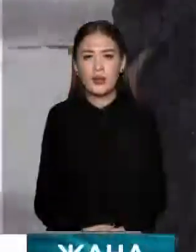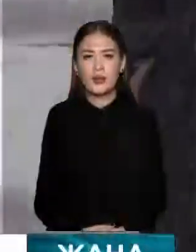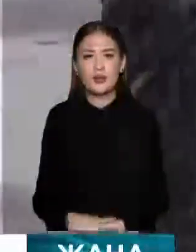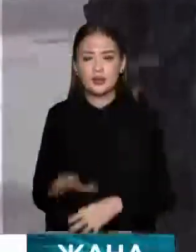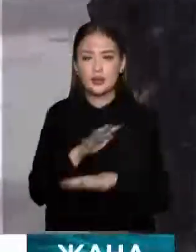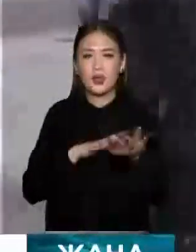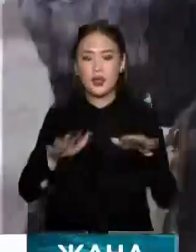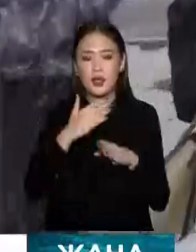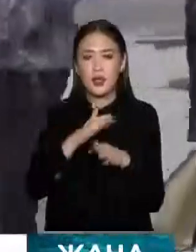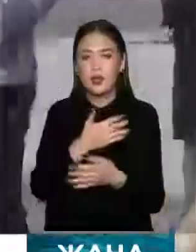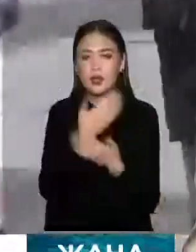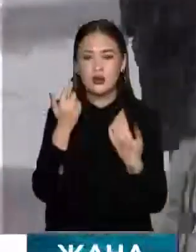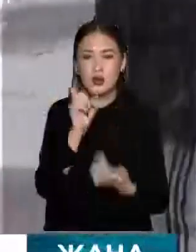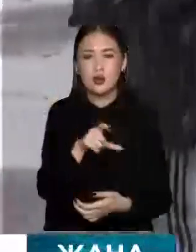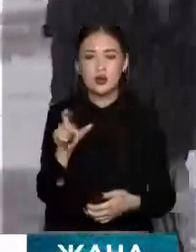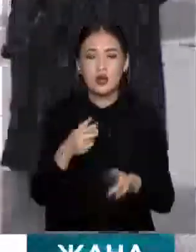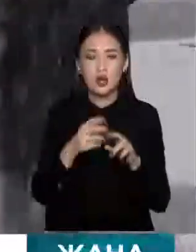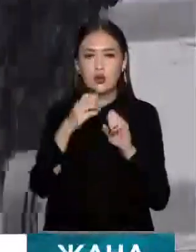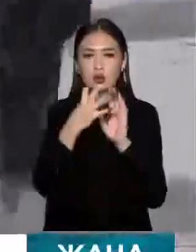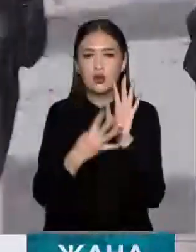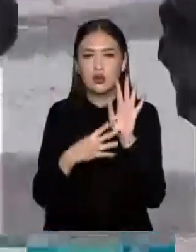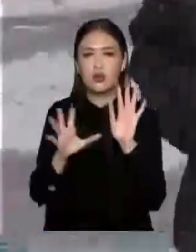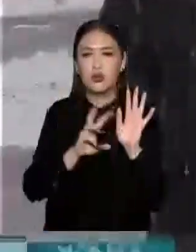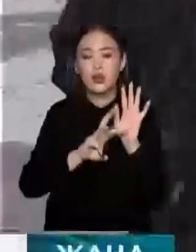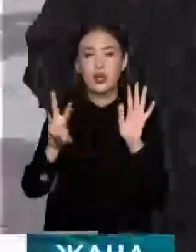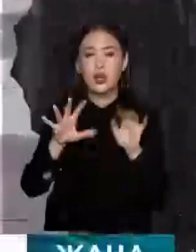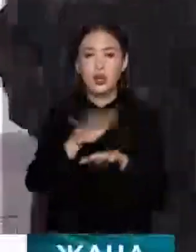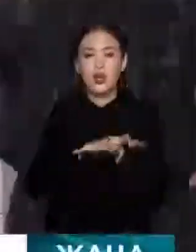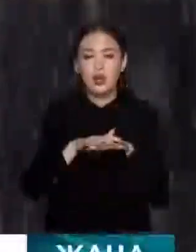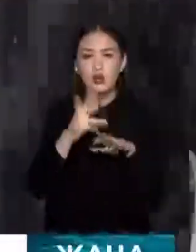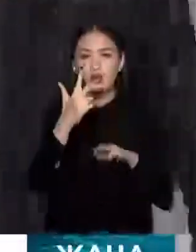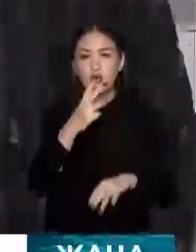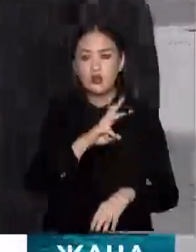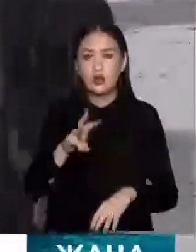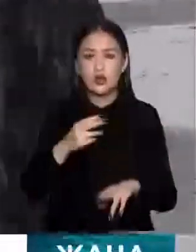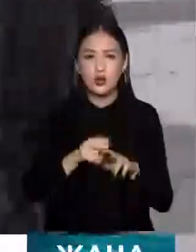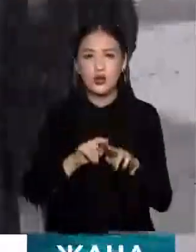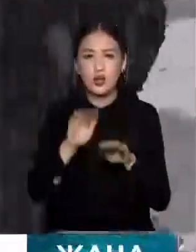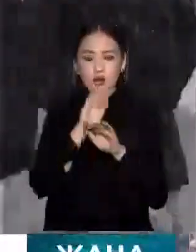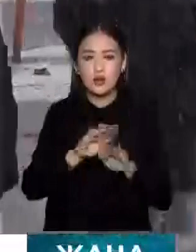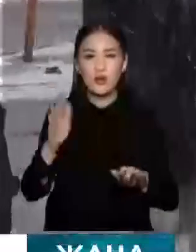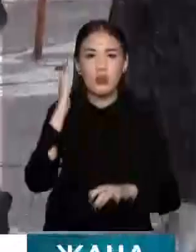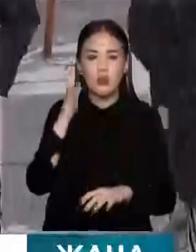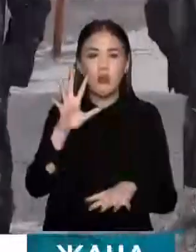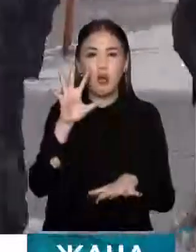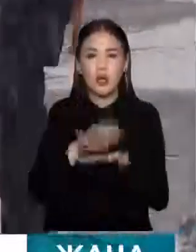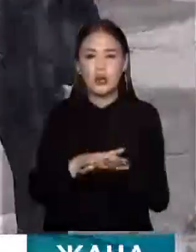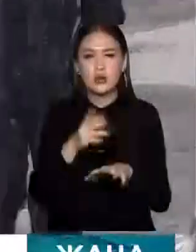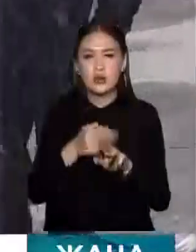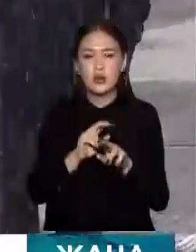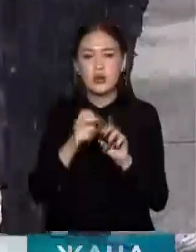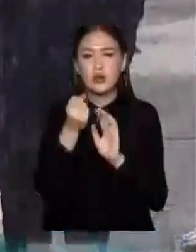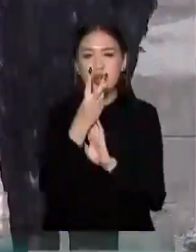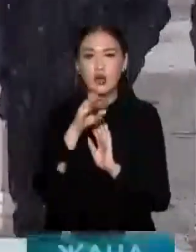Елде несиесі жоқ адам кемде-кем. 19 миллион халық болса, соның 3 миллионын ғана ұйқысы тыныш. Банкке басқасы 12